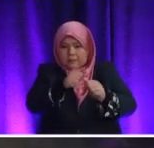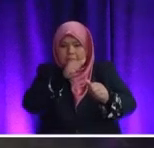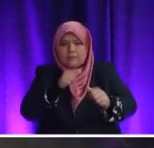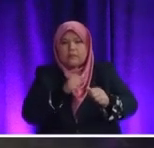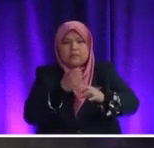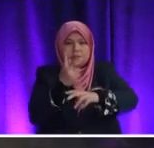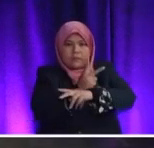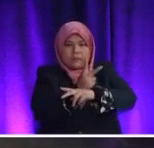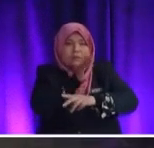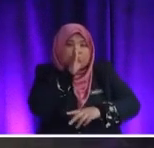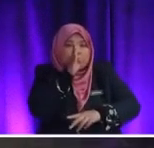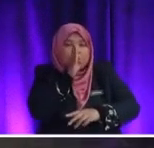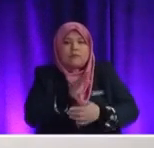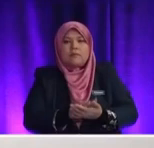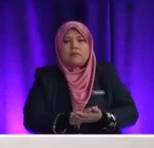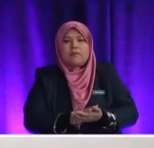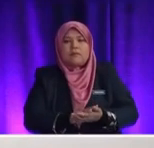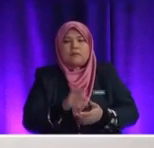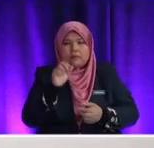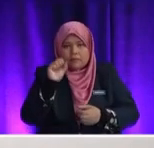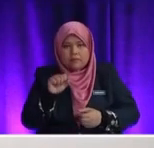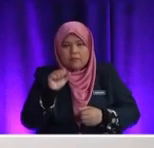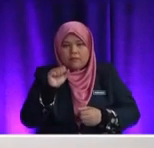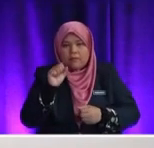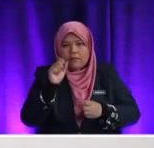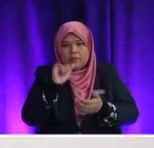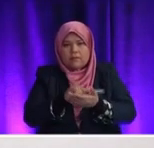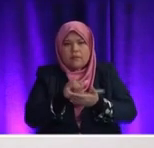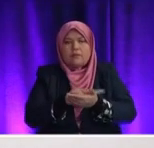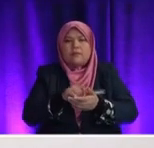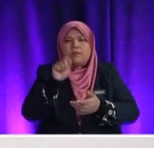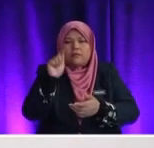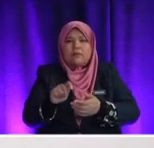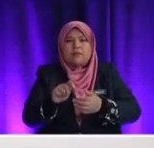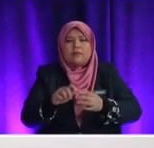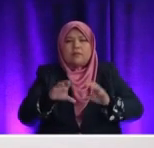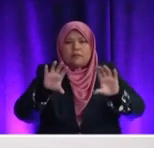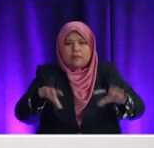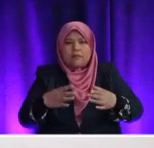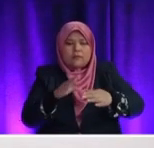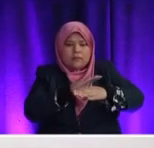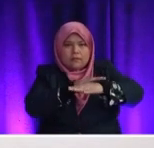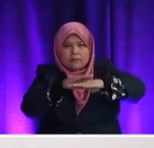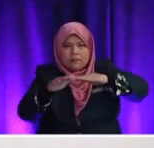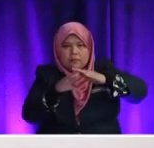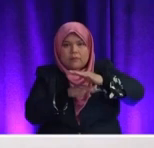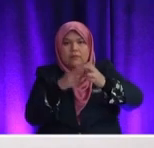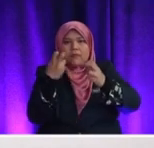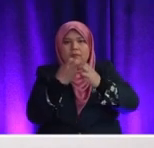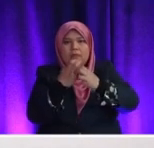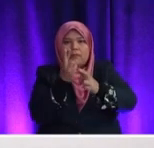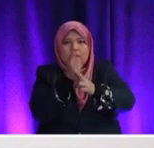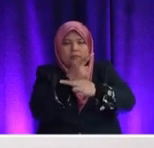pengawetan paku besi itu kita gereja langkah 1 proses elektrolisis itu penyaduran yuk Oke tapi untuk proses elektrolisis kena ada